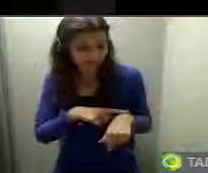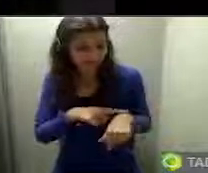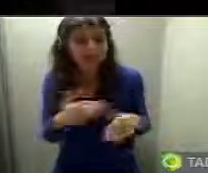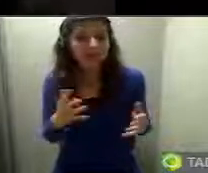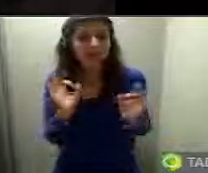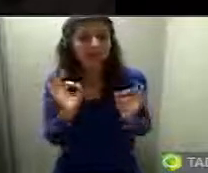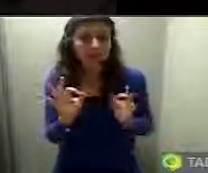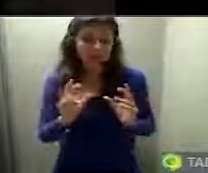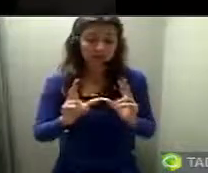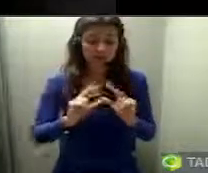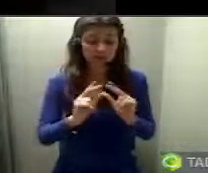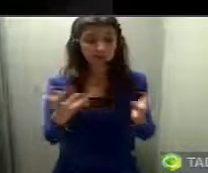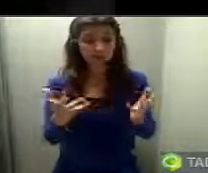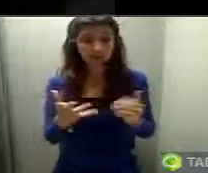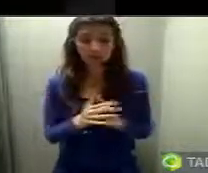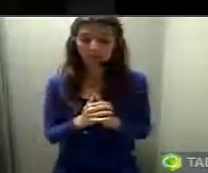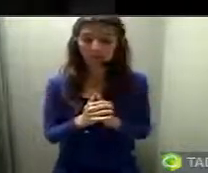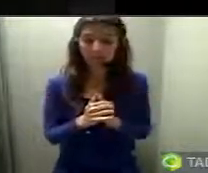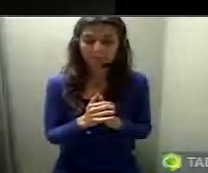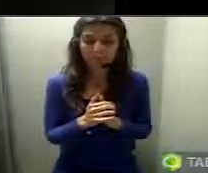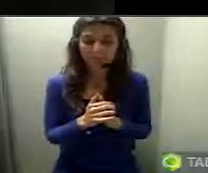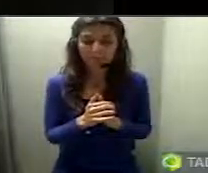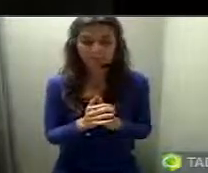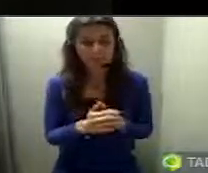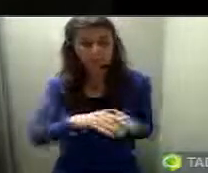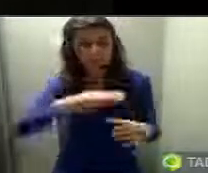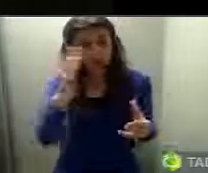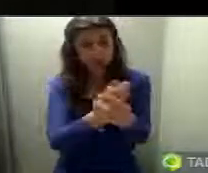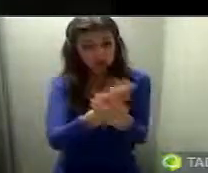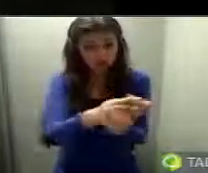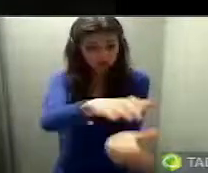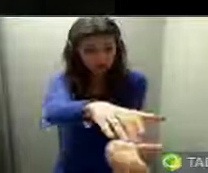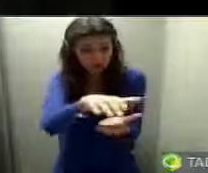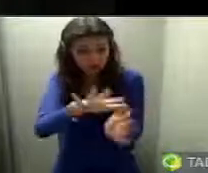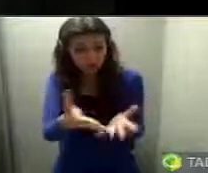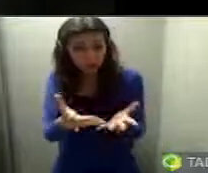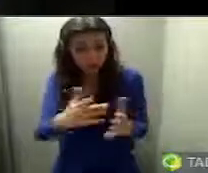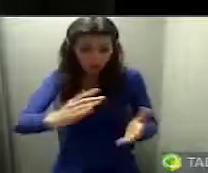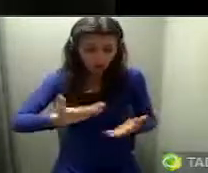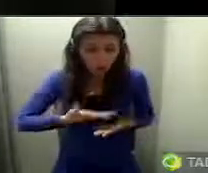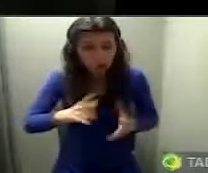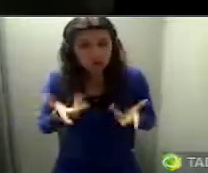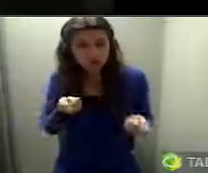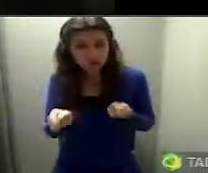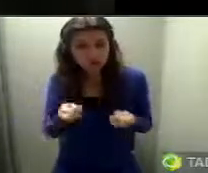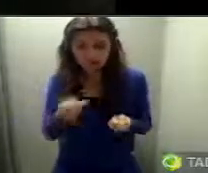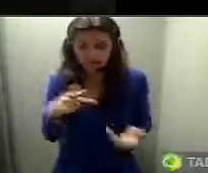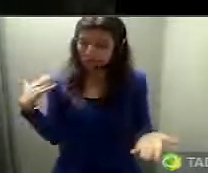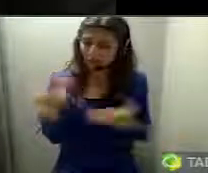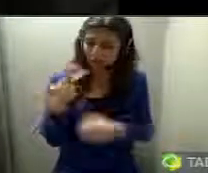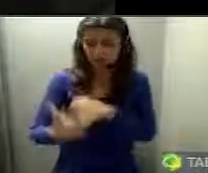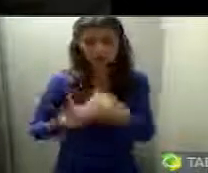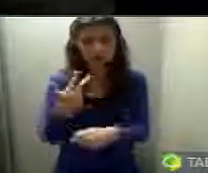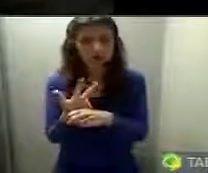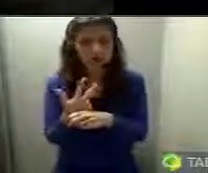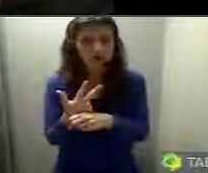été reçus et traités tous les dossiers. Alors d'abord, je voudrais vous dire qu'en 3 ans, on a eu